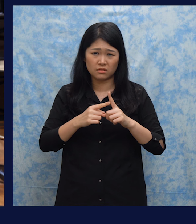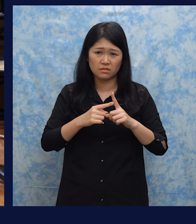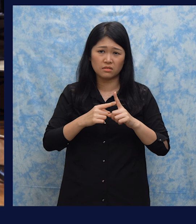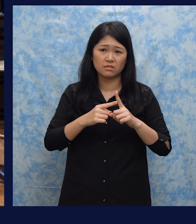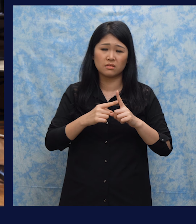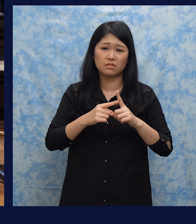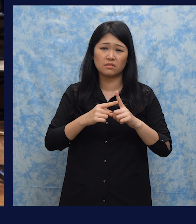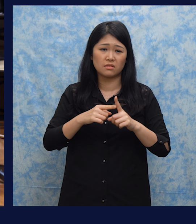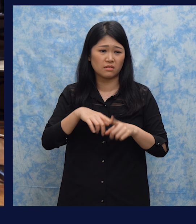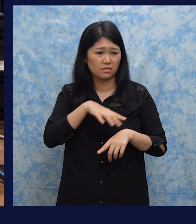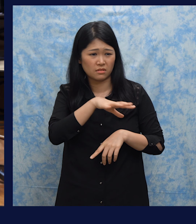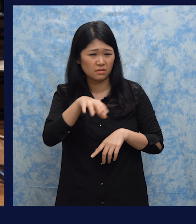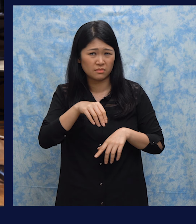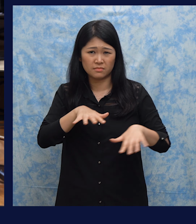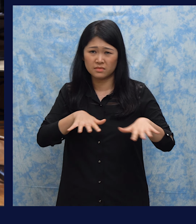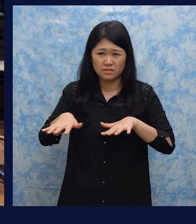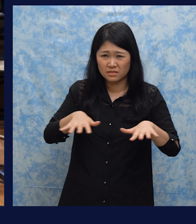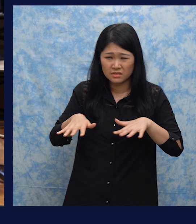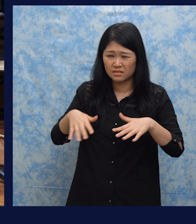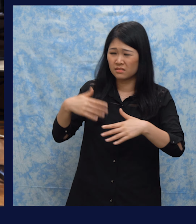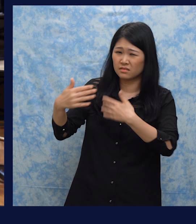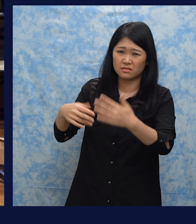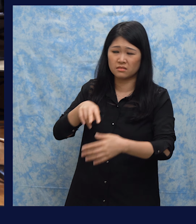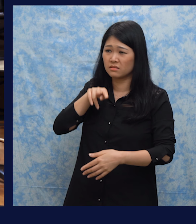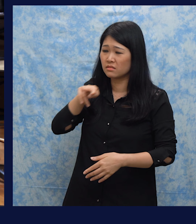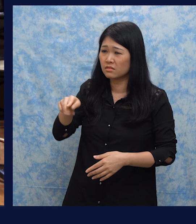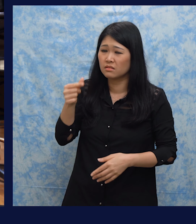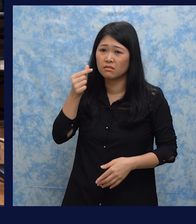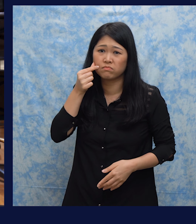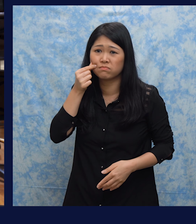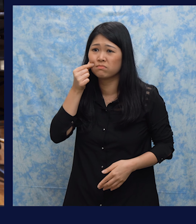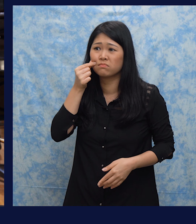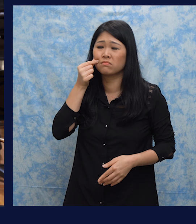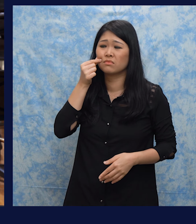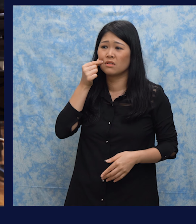Jesum, dass sie sahen das Erdbeben und was da